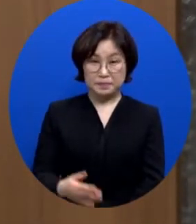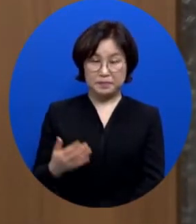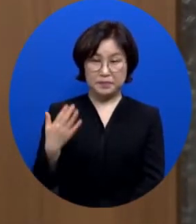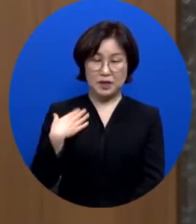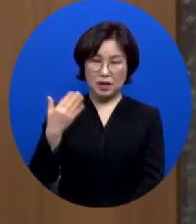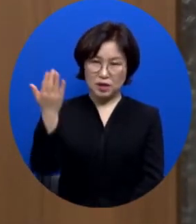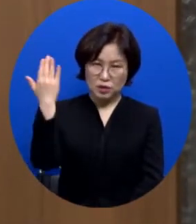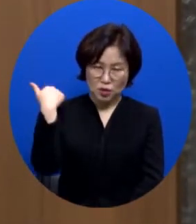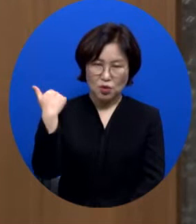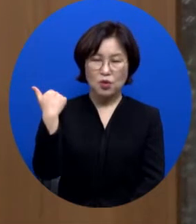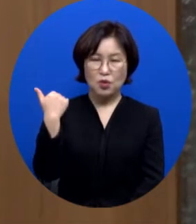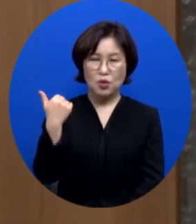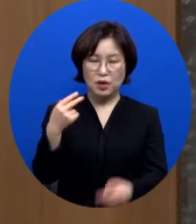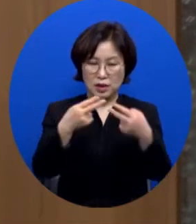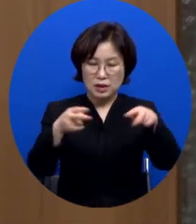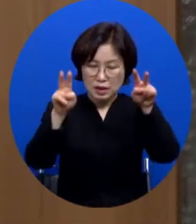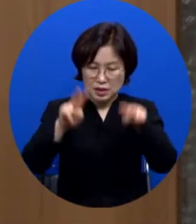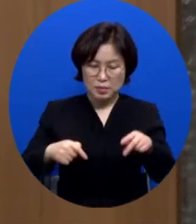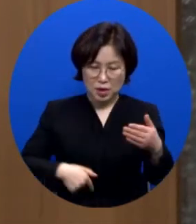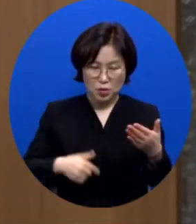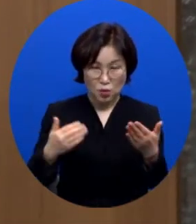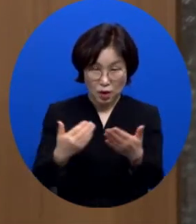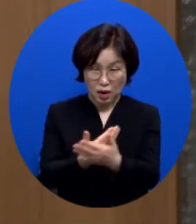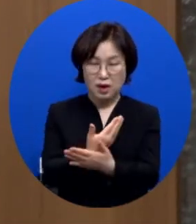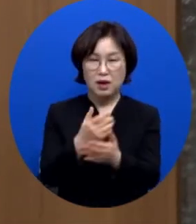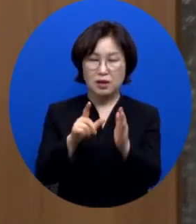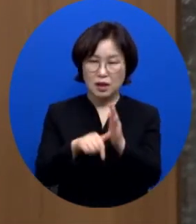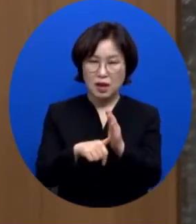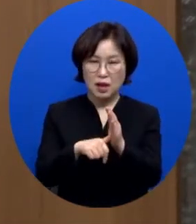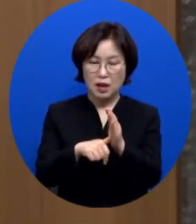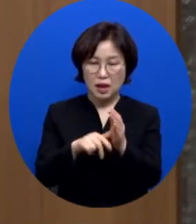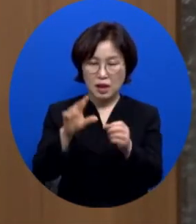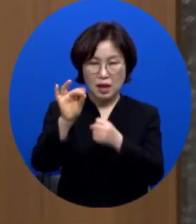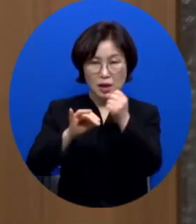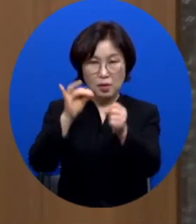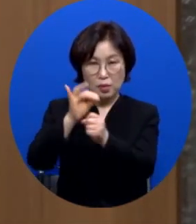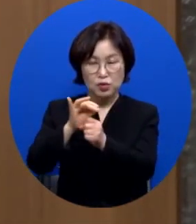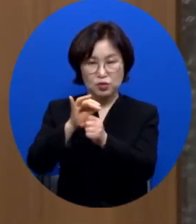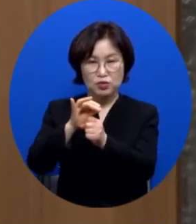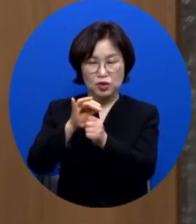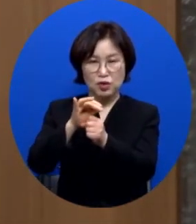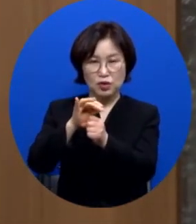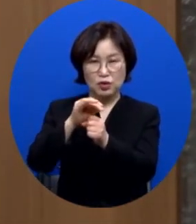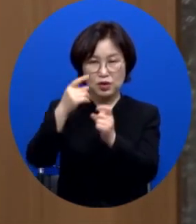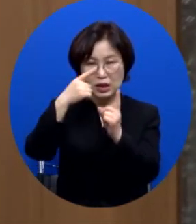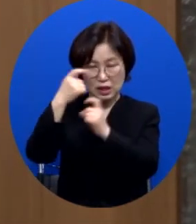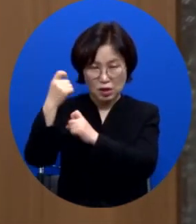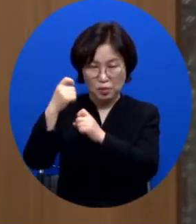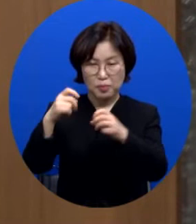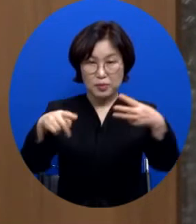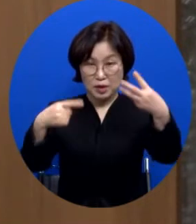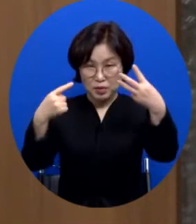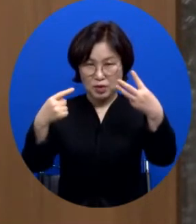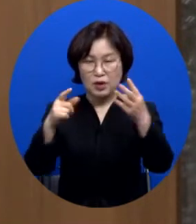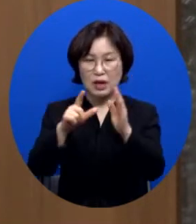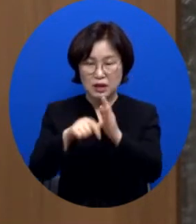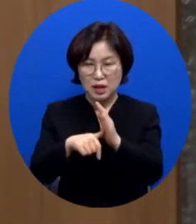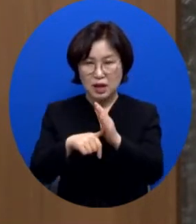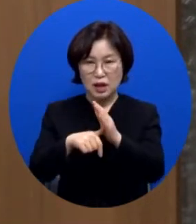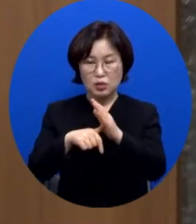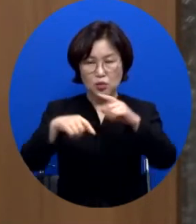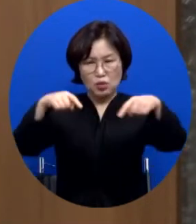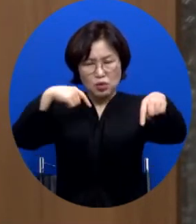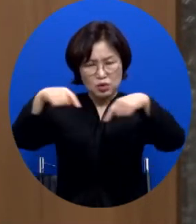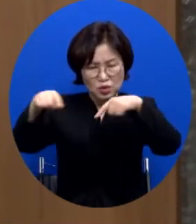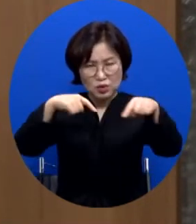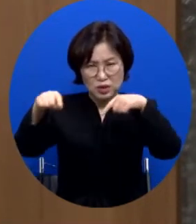신사참배 회계운동할 때도 또 3.1절 100주년 집회 인도할 때도 그런 우려들을 정치 쪽에서